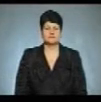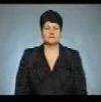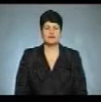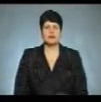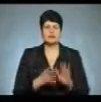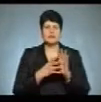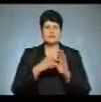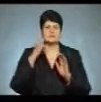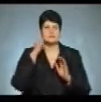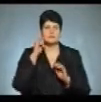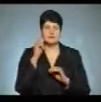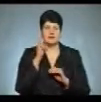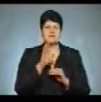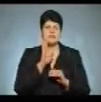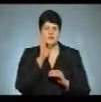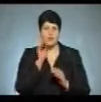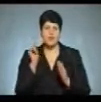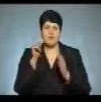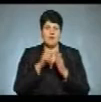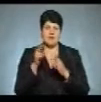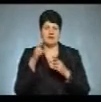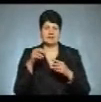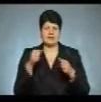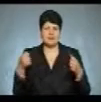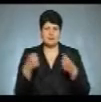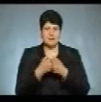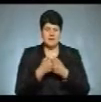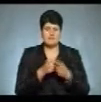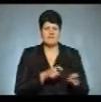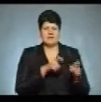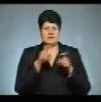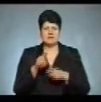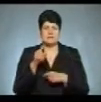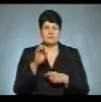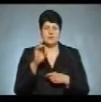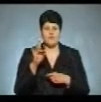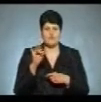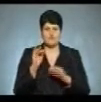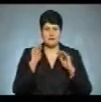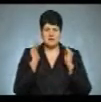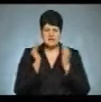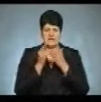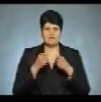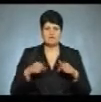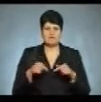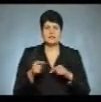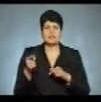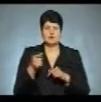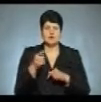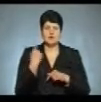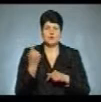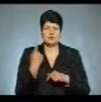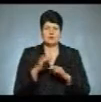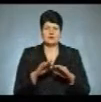Дев'ятирічну дитину, яка зранку потрапила у ДТП разом з батьками, перевезли зі Зборівської лікарні до реанімаційного відділення Тернопільської